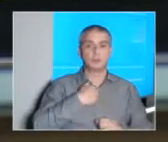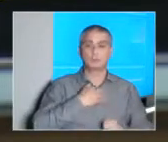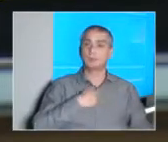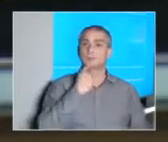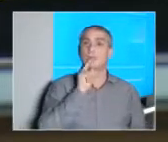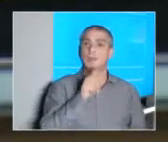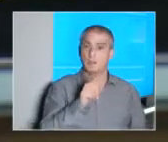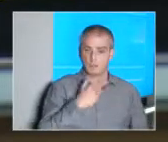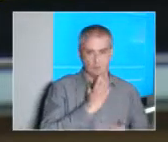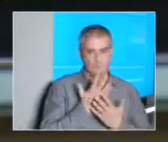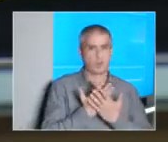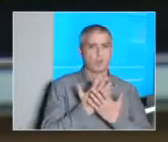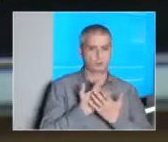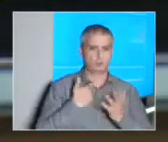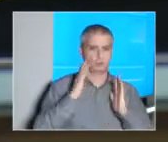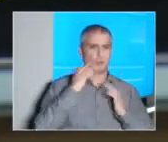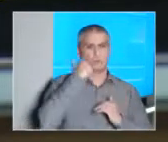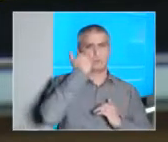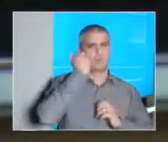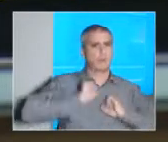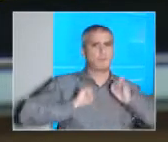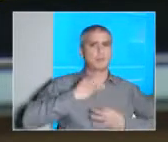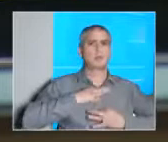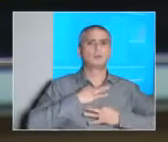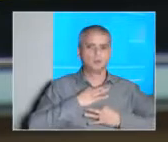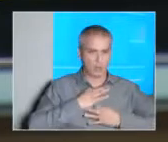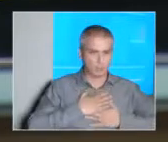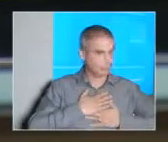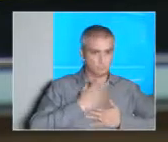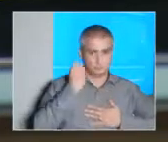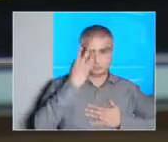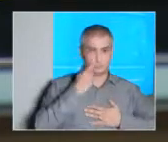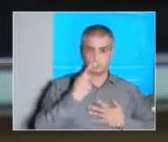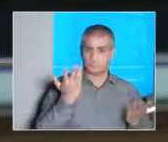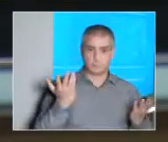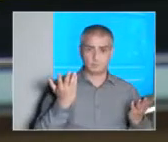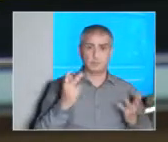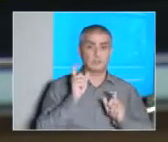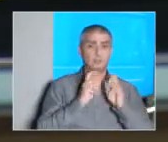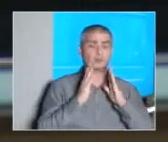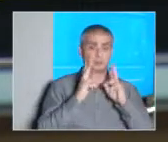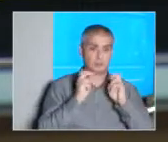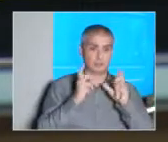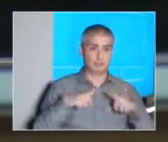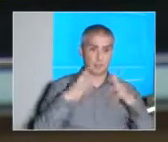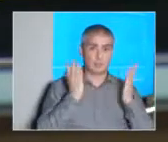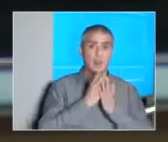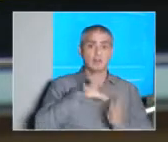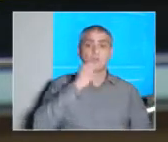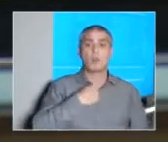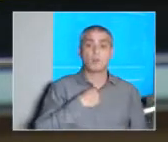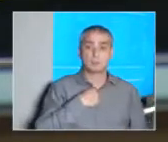להגיד לך, הוכחנו כבר שאנחנו מאוד מבוגרים בהתנהלות שלנו. לא בכדי, שוב, לא בכדי תושבי העיר אלעד בחרו